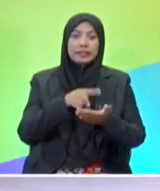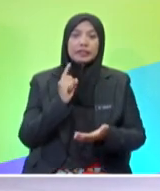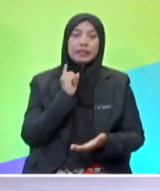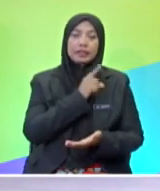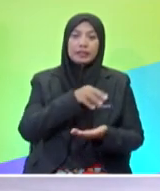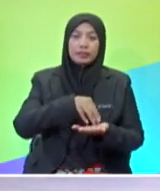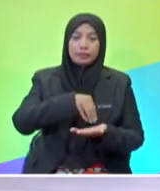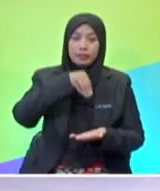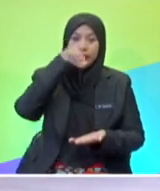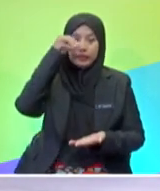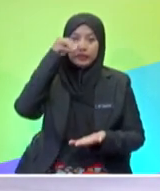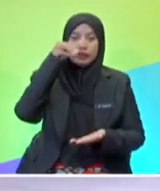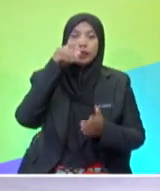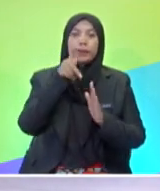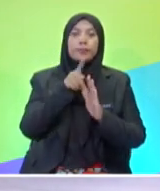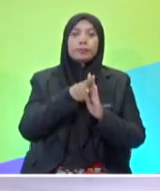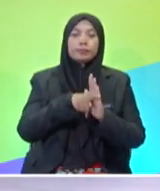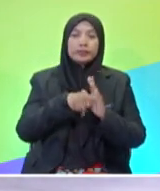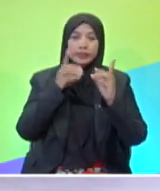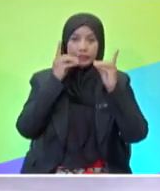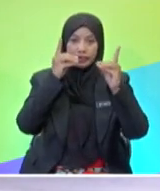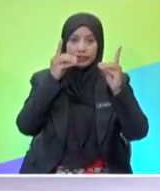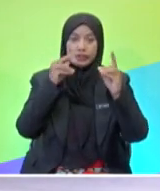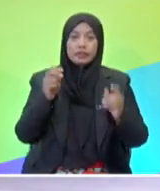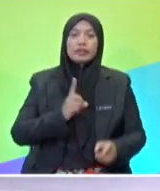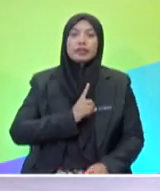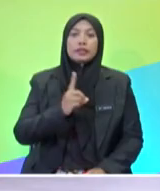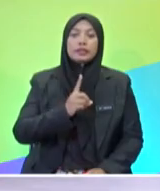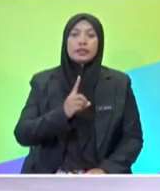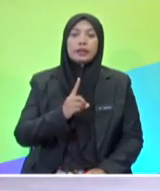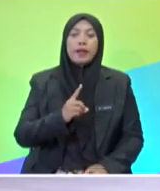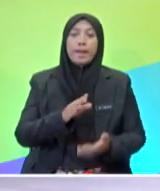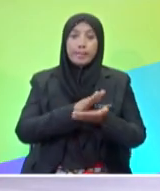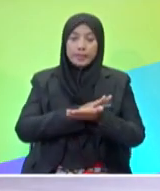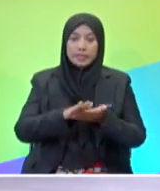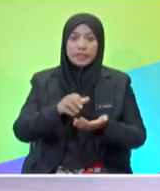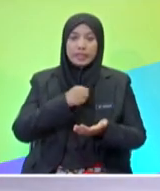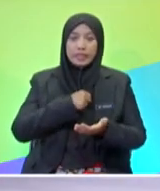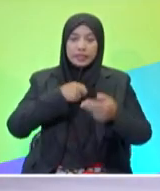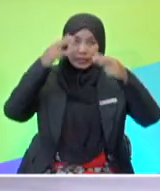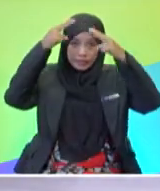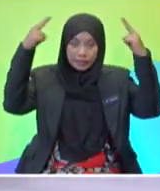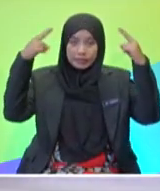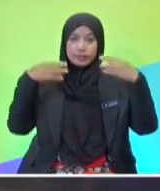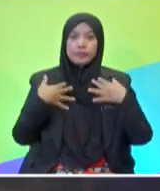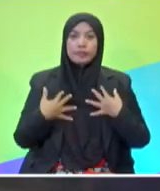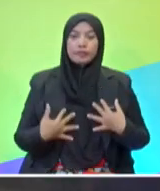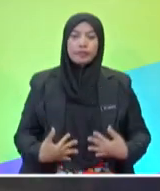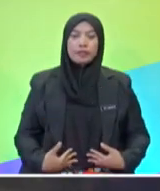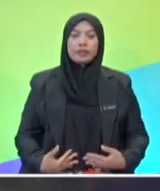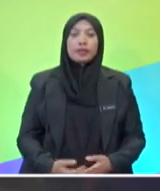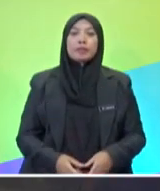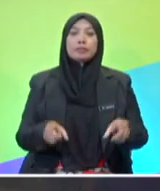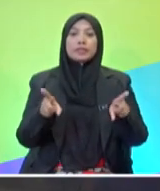mata pelajaran pendidikan Islam dengan tajuk kita Bersih Diri Hiasi Peribadi. Dan bersama kita Ustazah